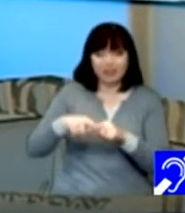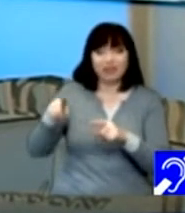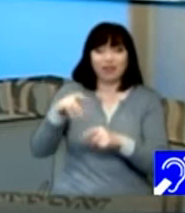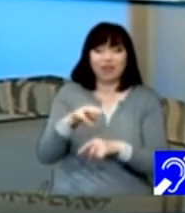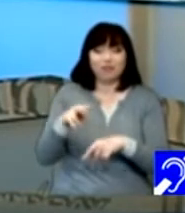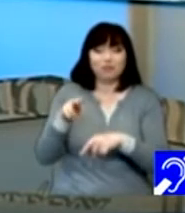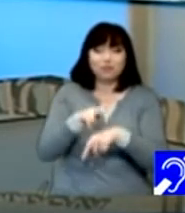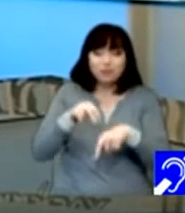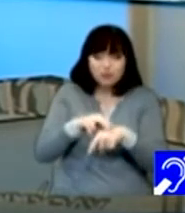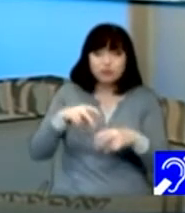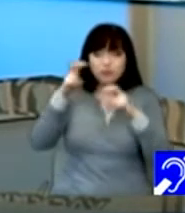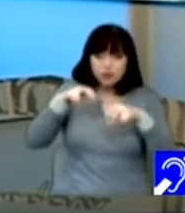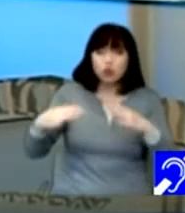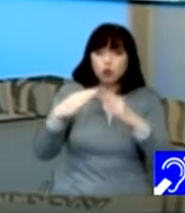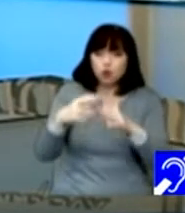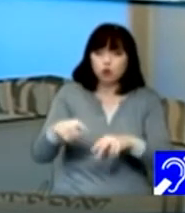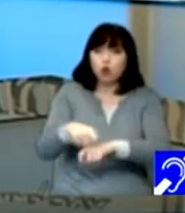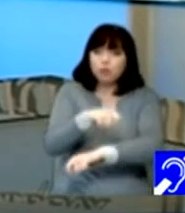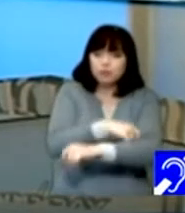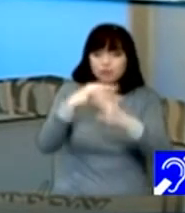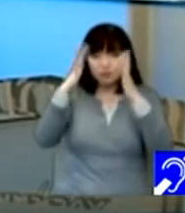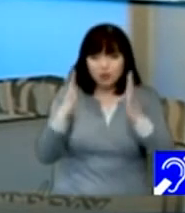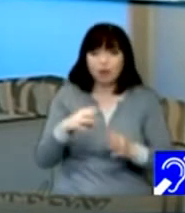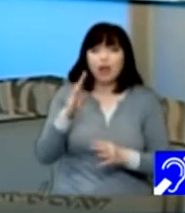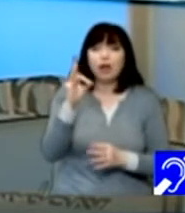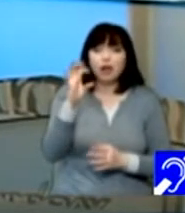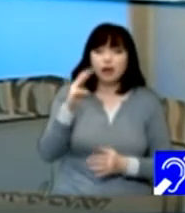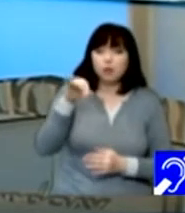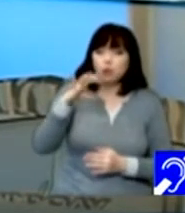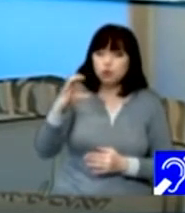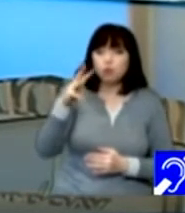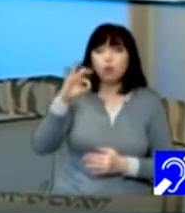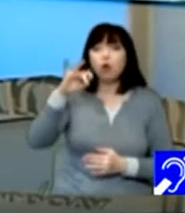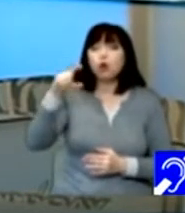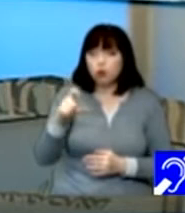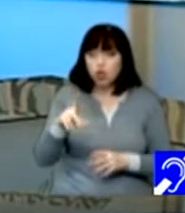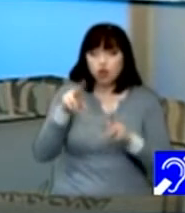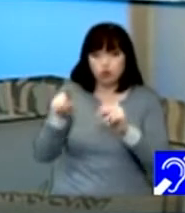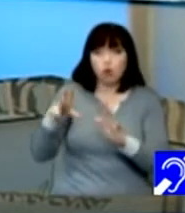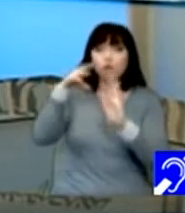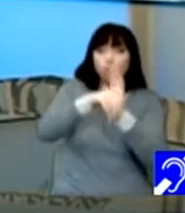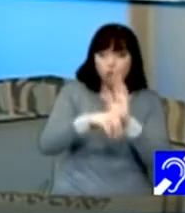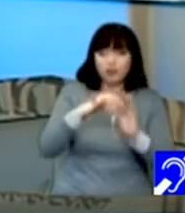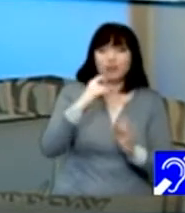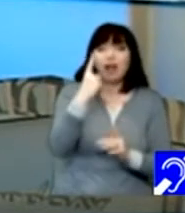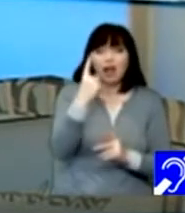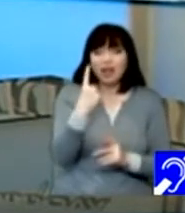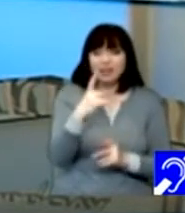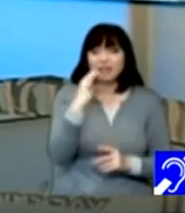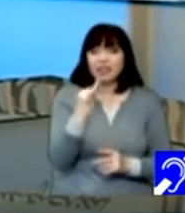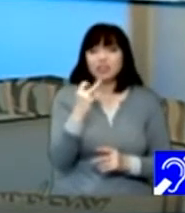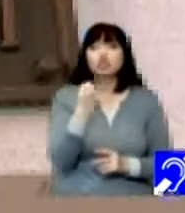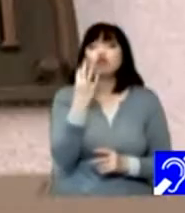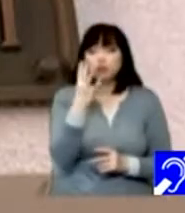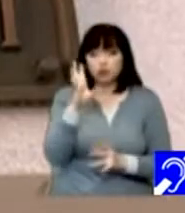verificat averea procurorului Remus Moroz, unul dintre cei 14 candidați la funcția de membru al Consiliului Superior al